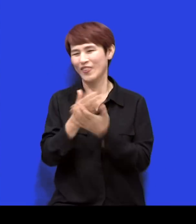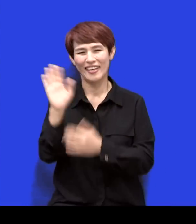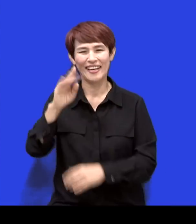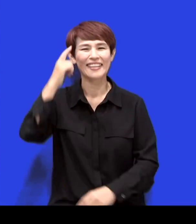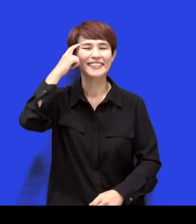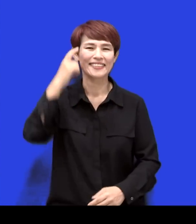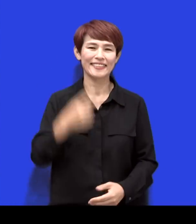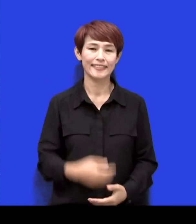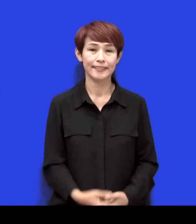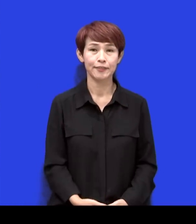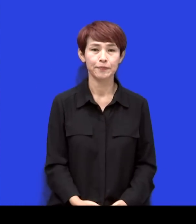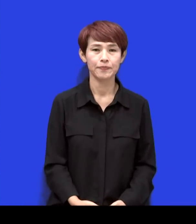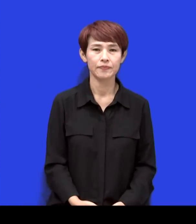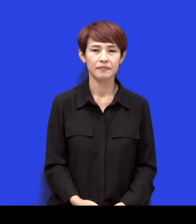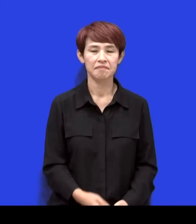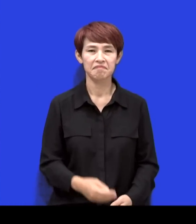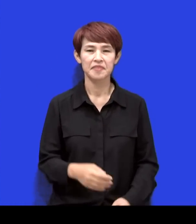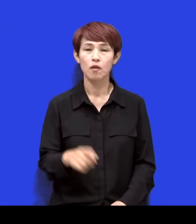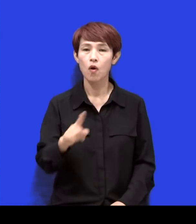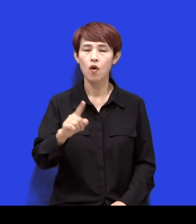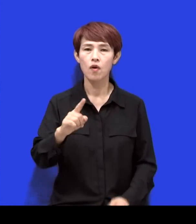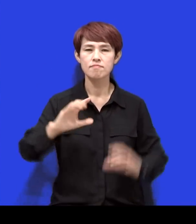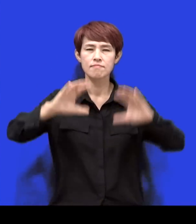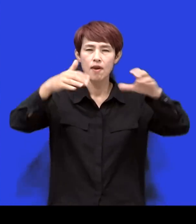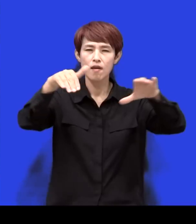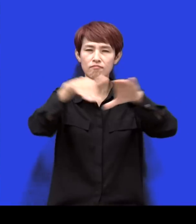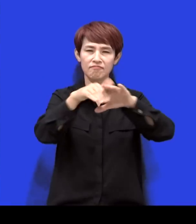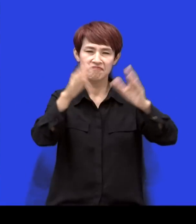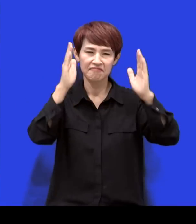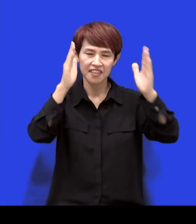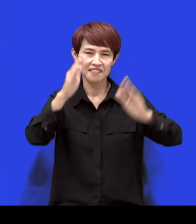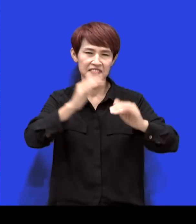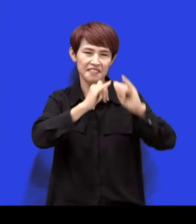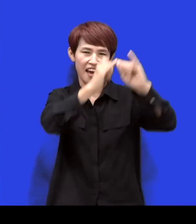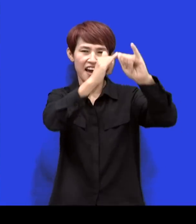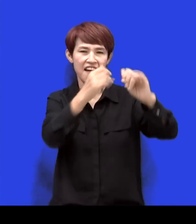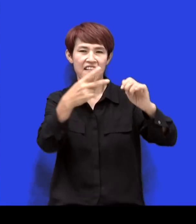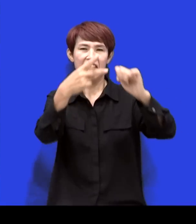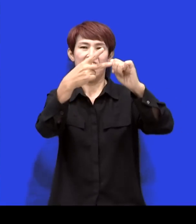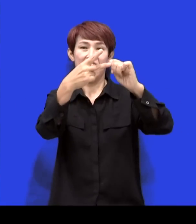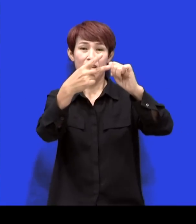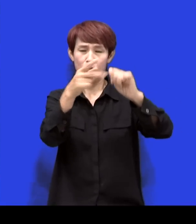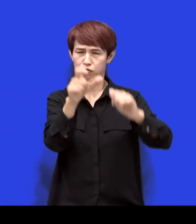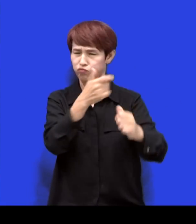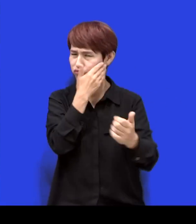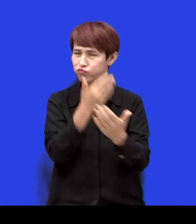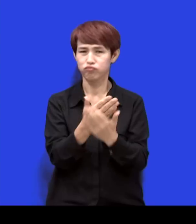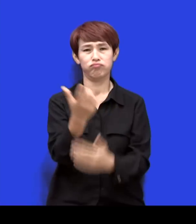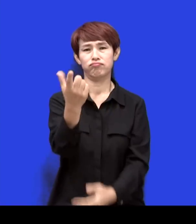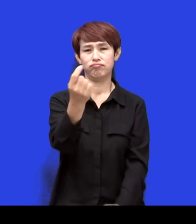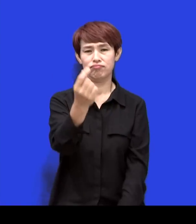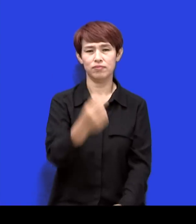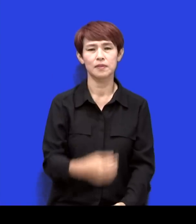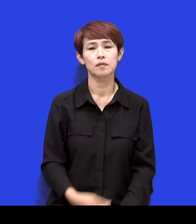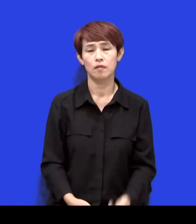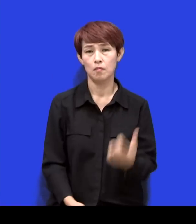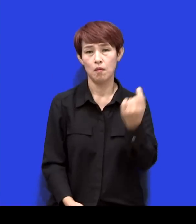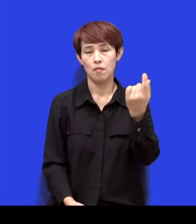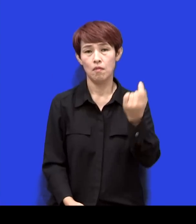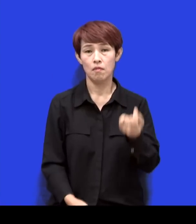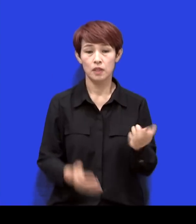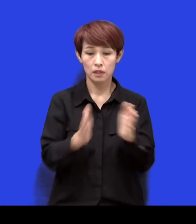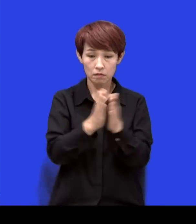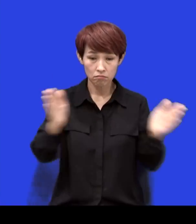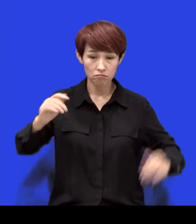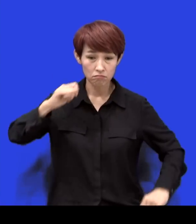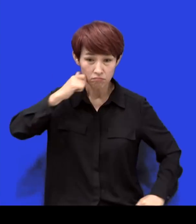어느 우수상 이 한 줄이 본인의 명함과 본인의 커리어에 얼마나 도움이 되는 한 줄이에요. 그 데뷔